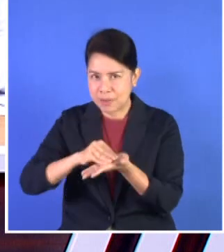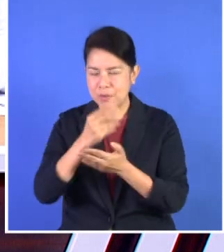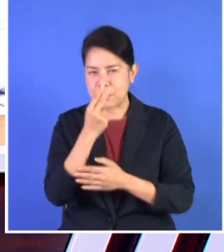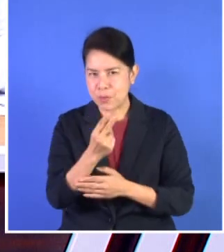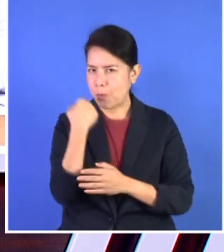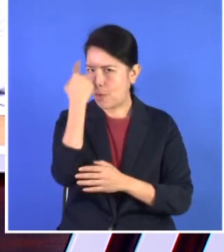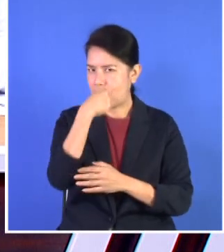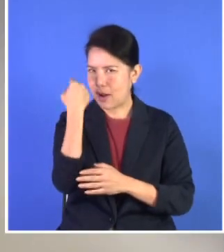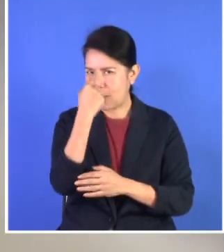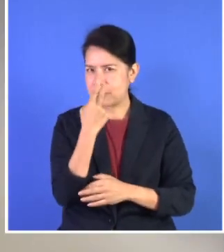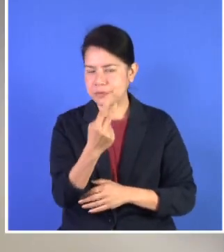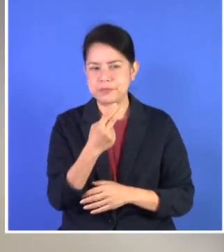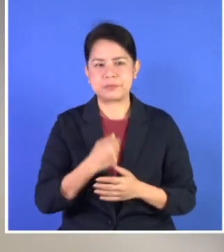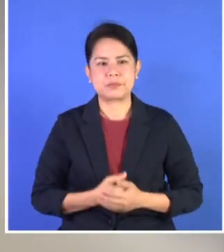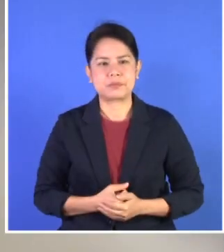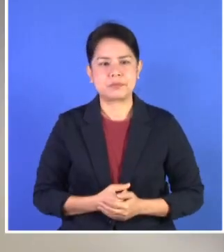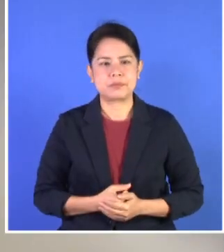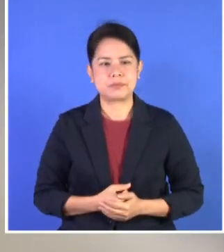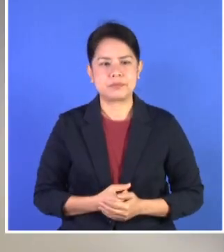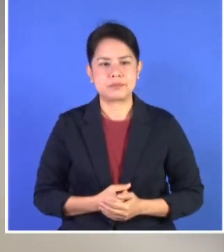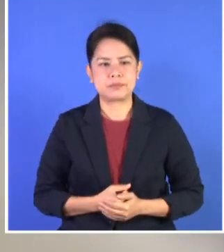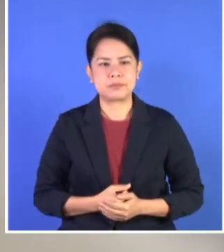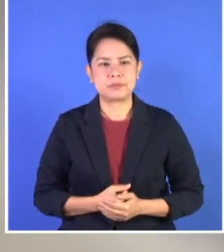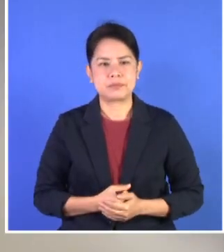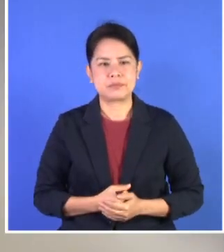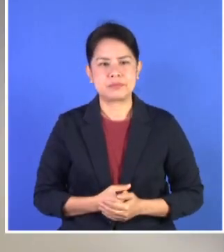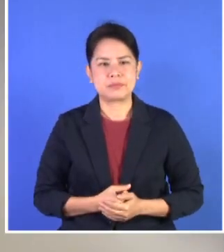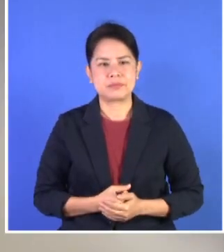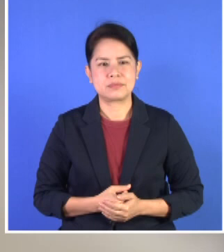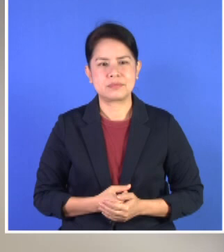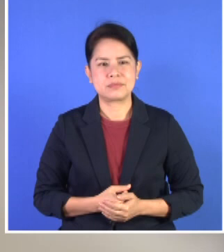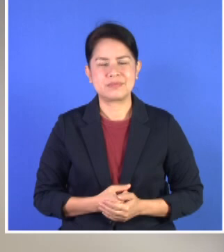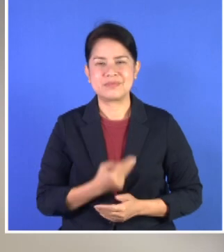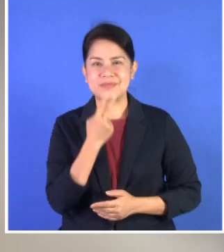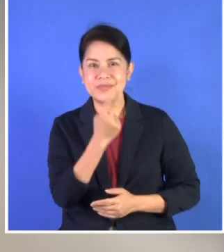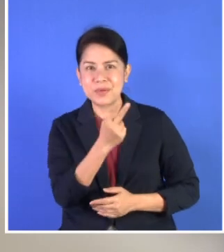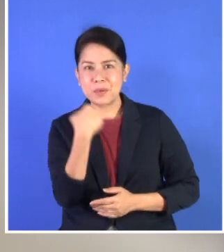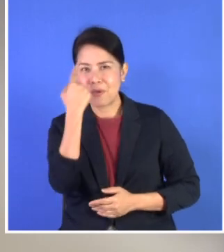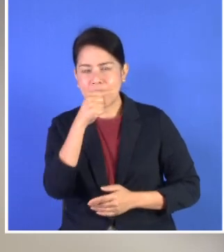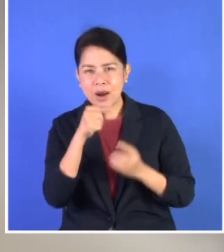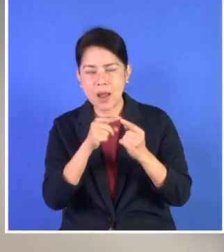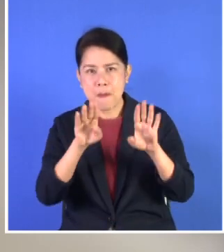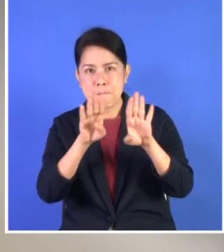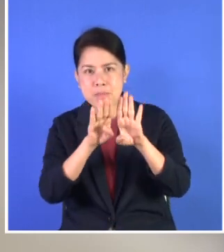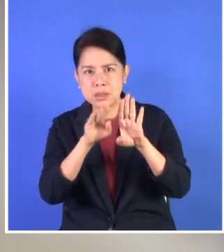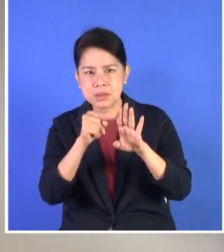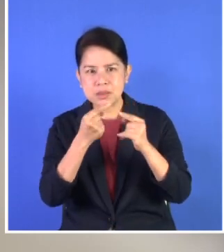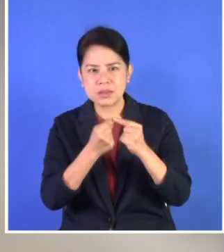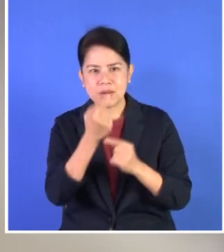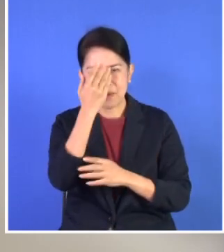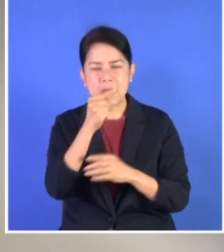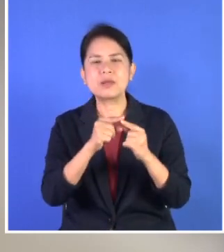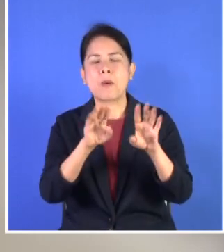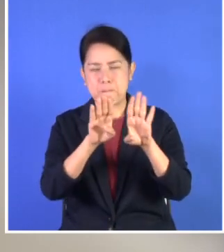ภาพได้ว่าอะไรคุณผู้ชมดูนะใครลืมปิดไฟแมวนี่ค่ะปิดแต่ปิด